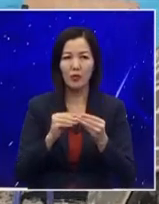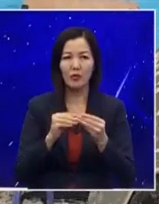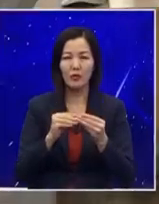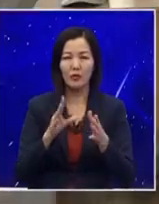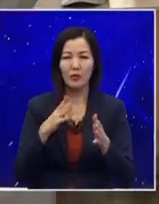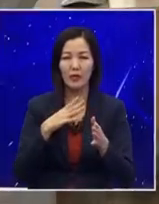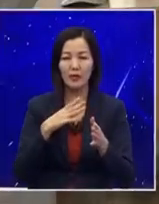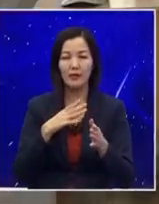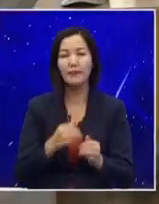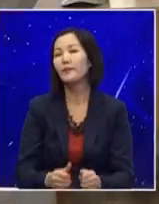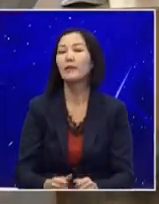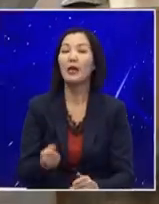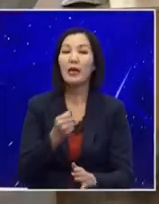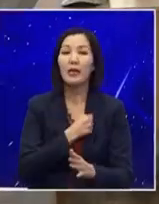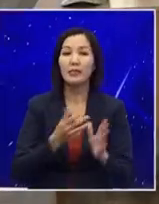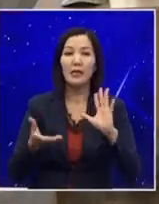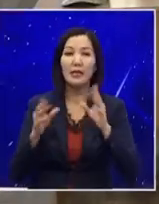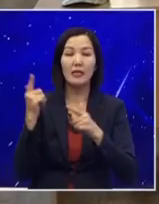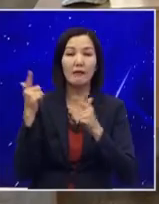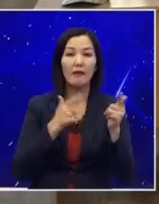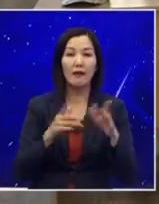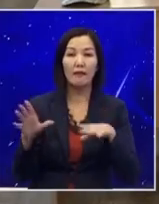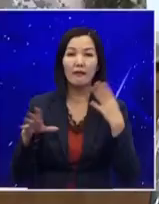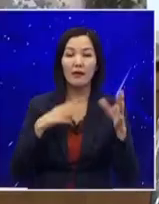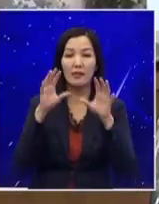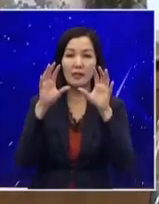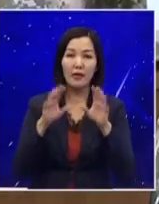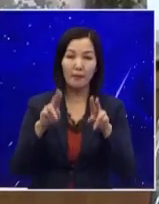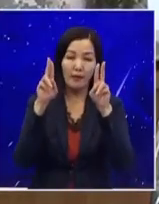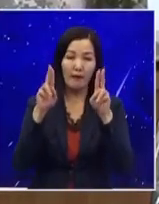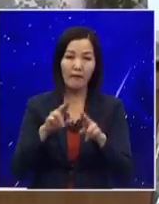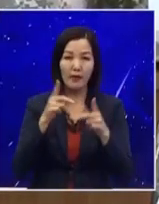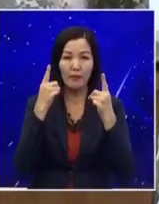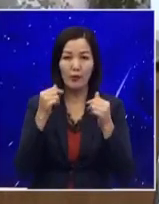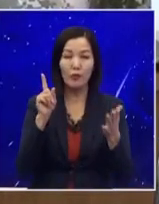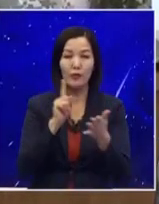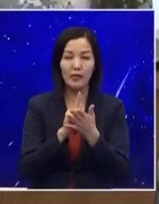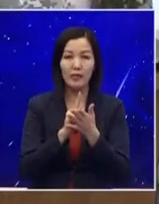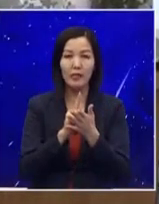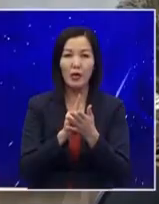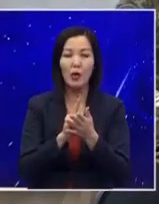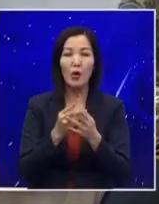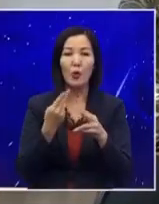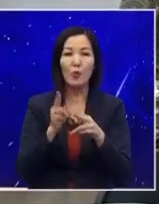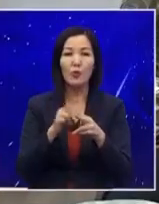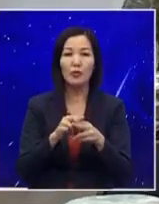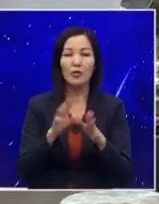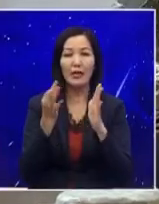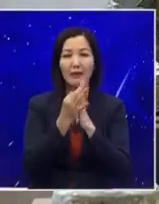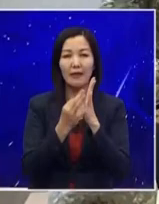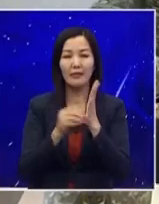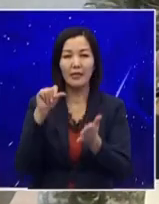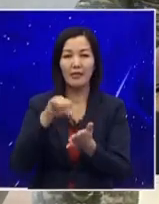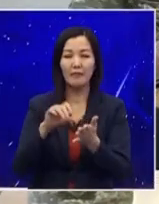қорытындыланды. Әскерилер жауынгерлік дайындықтан бөлек заңдар мен ережелерді де білуге міндетті. Олар осы тұрғыда да тест тапсырып сыннан